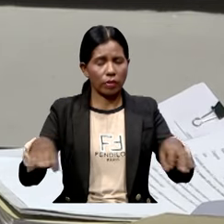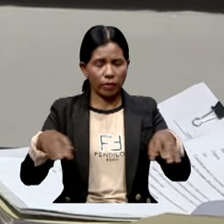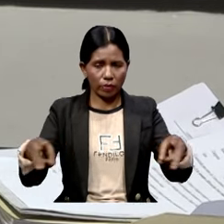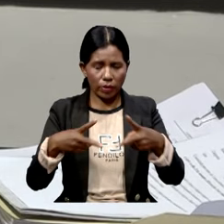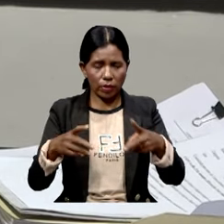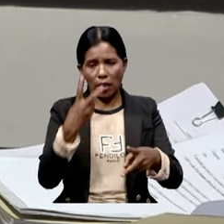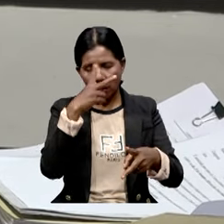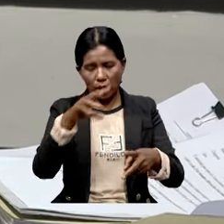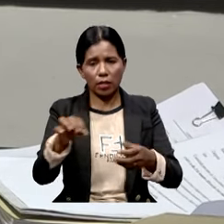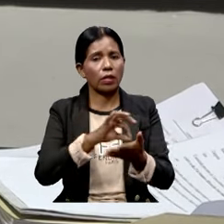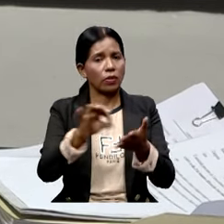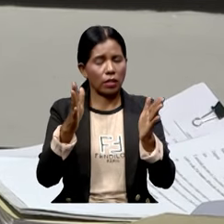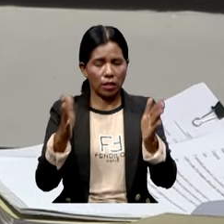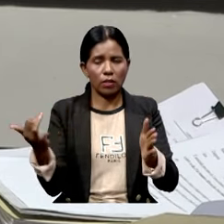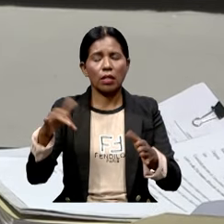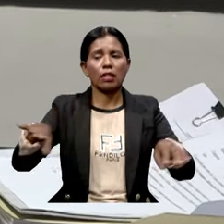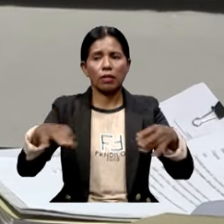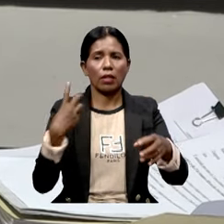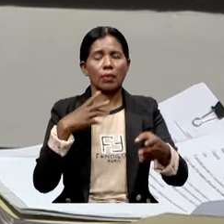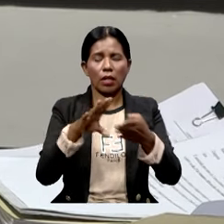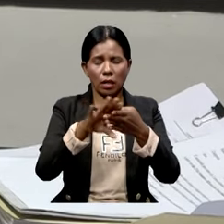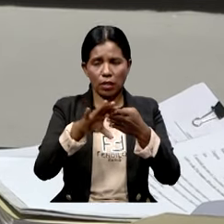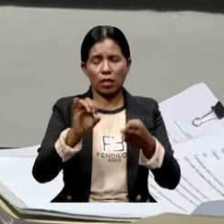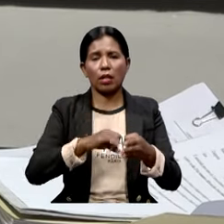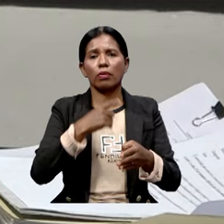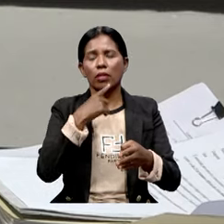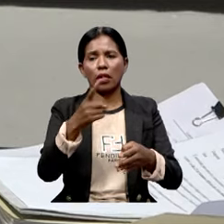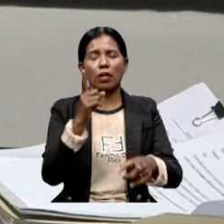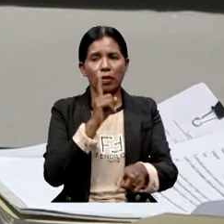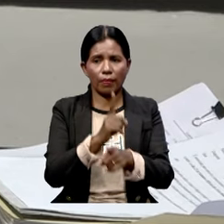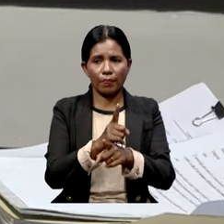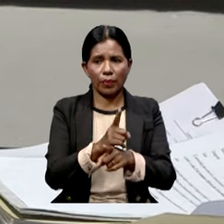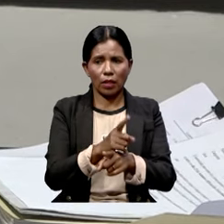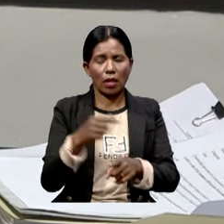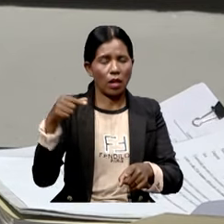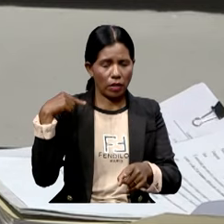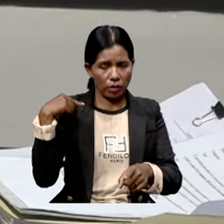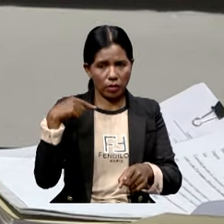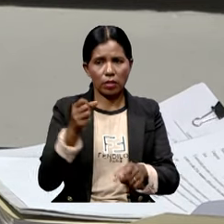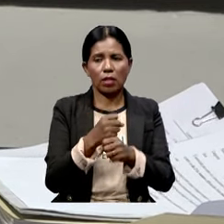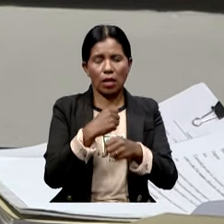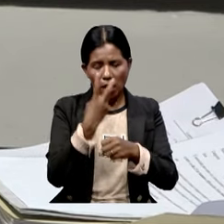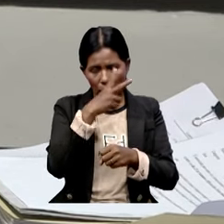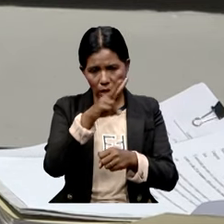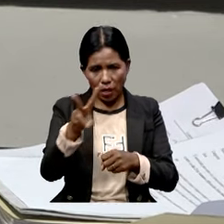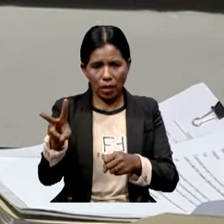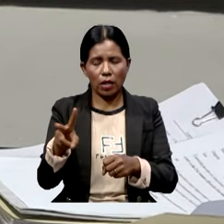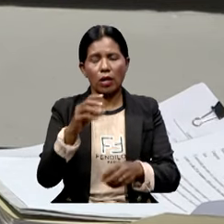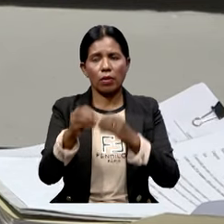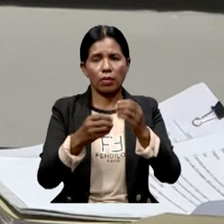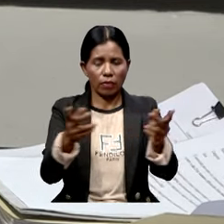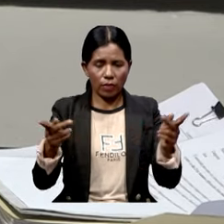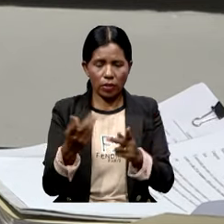sira servisu. Ami agora iha avne karta ne mas hau menciona claro ne ba. Ia hau nega benete, si hala supervisau ba ia faten sana